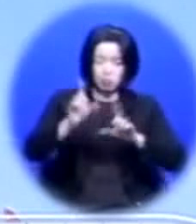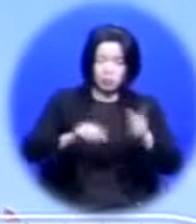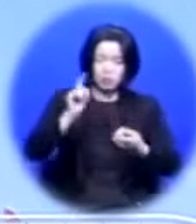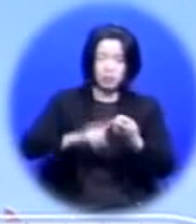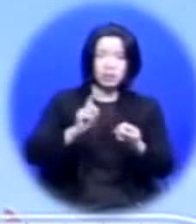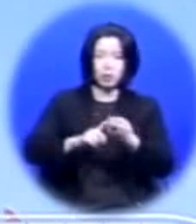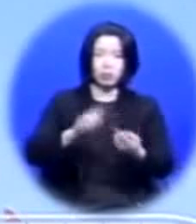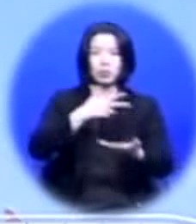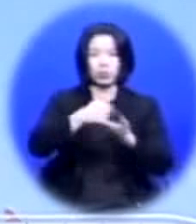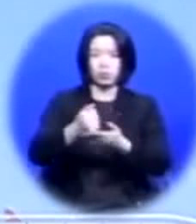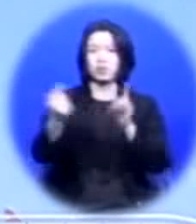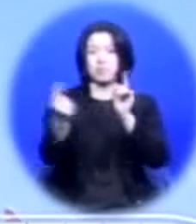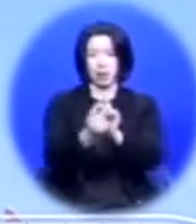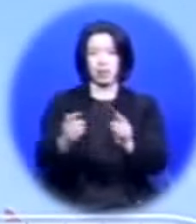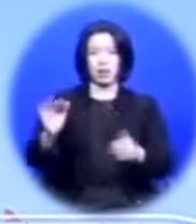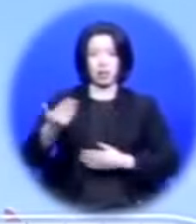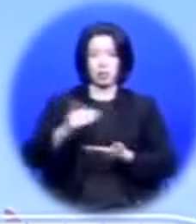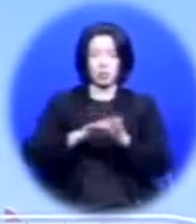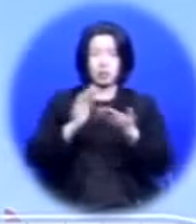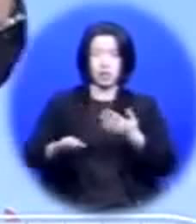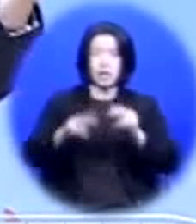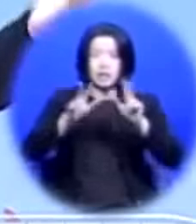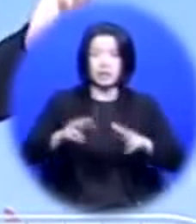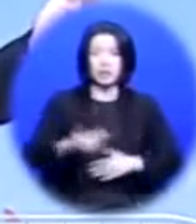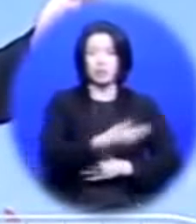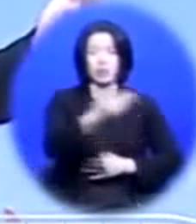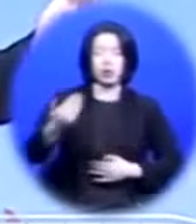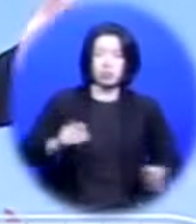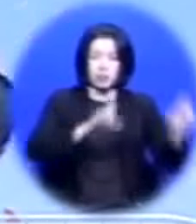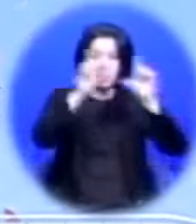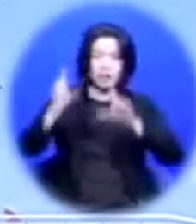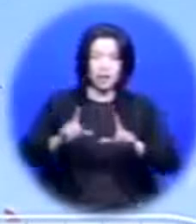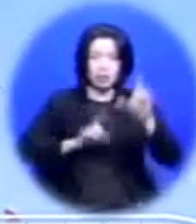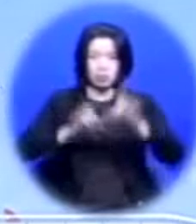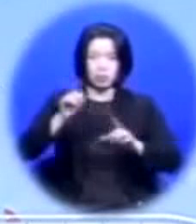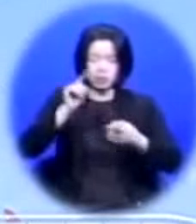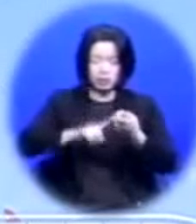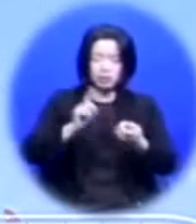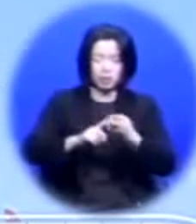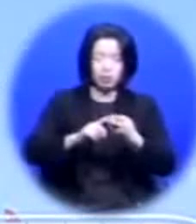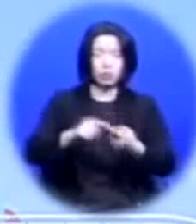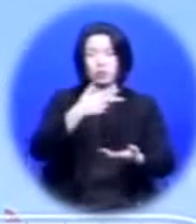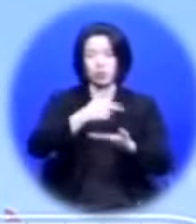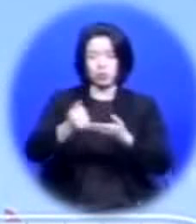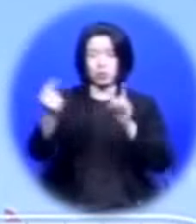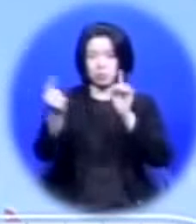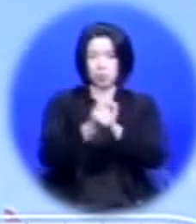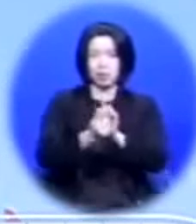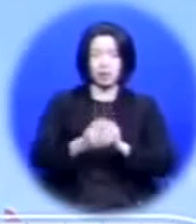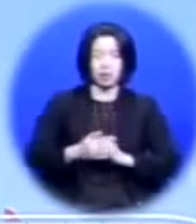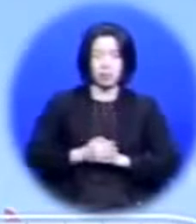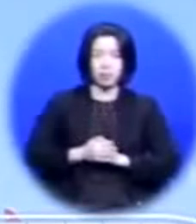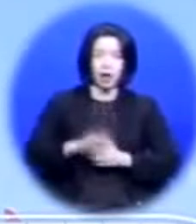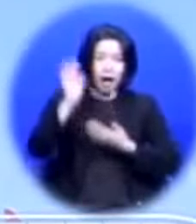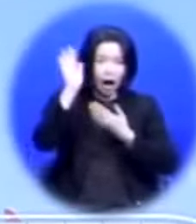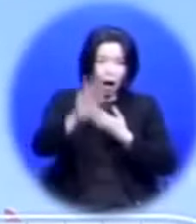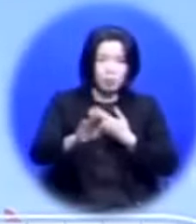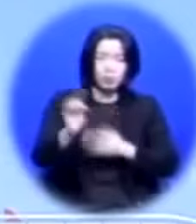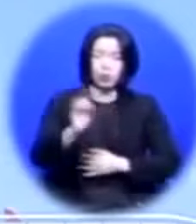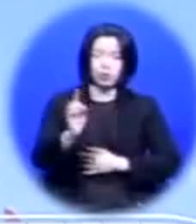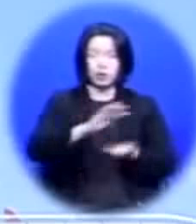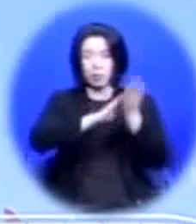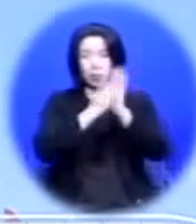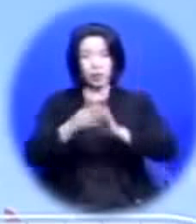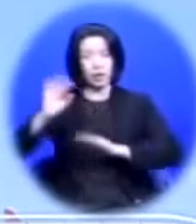주님 만납니다 지금 여러분의 사는 모습 그대로 주님을 만나요 앞으로 어떻게 변화될